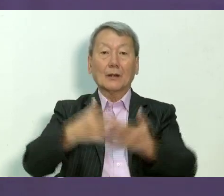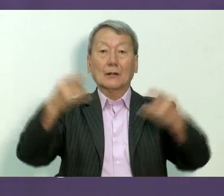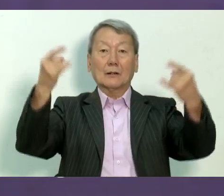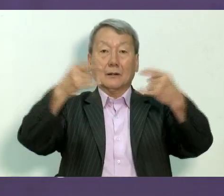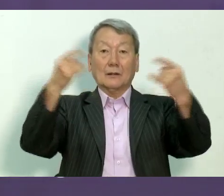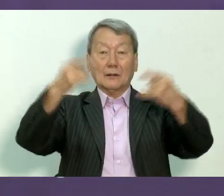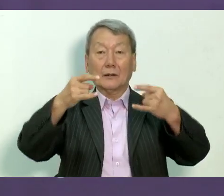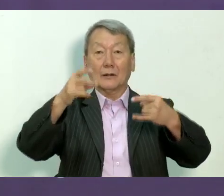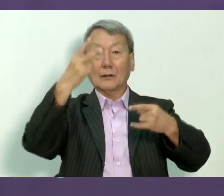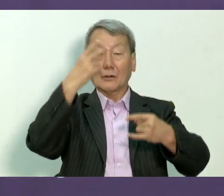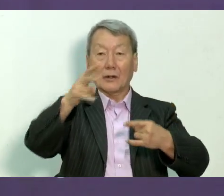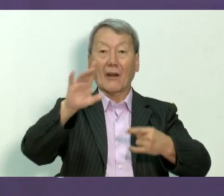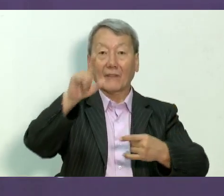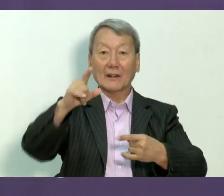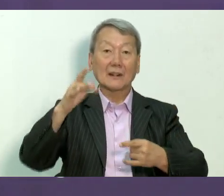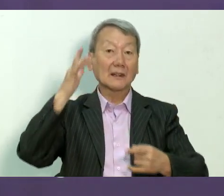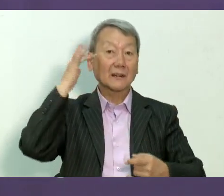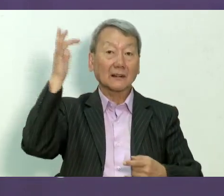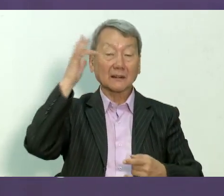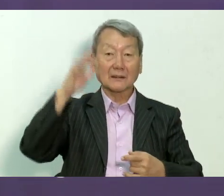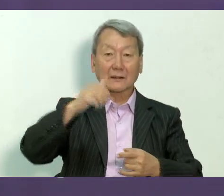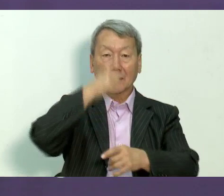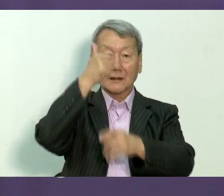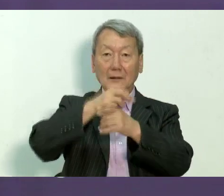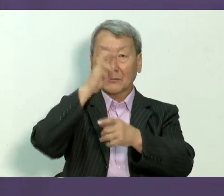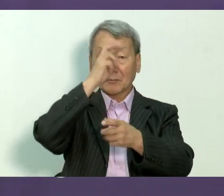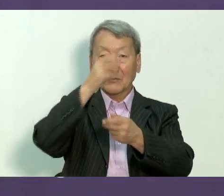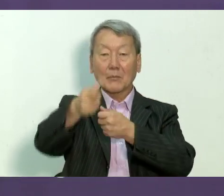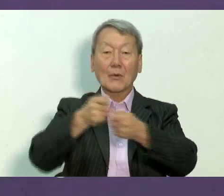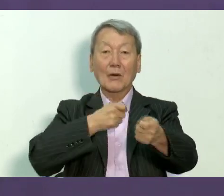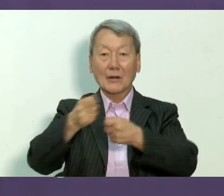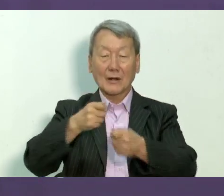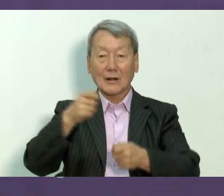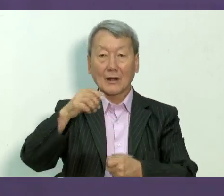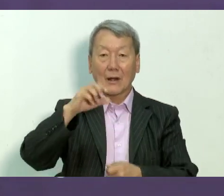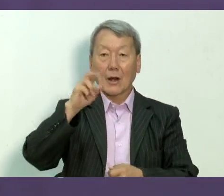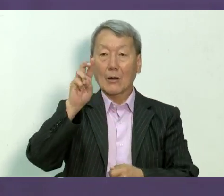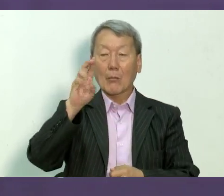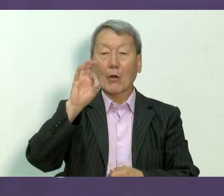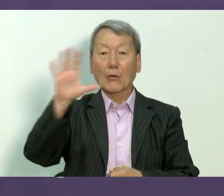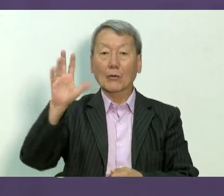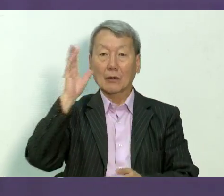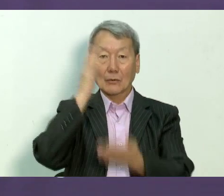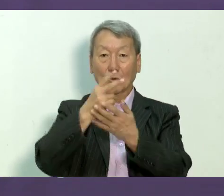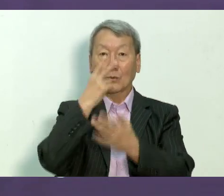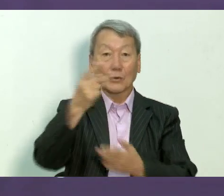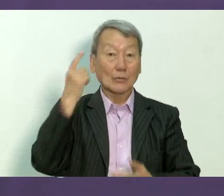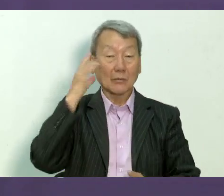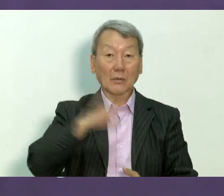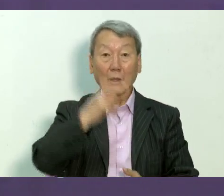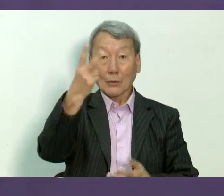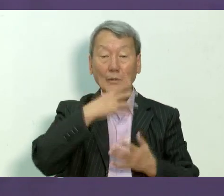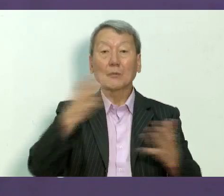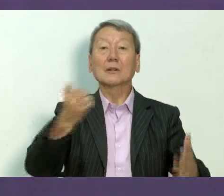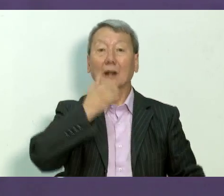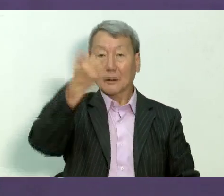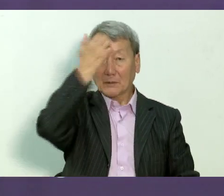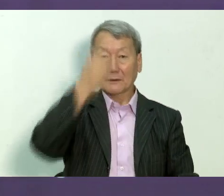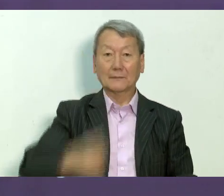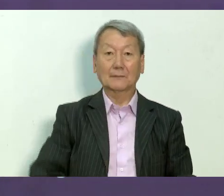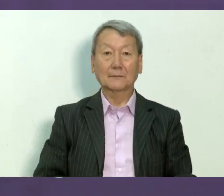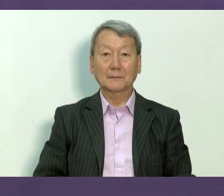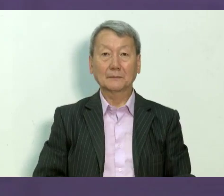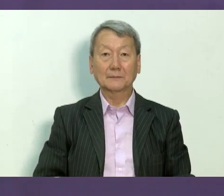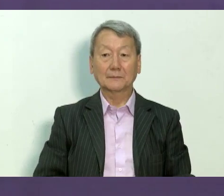радио угармандар, сиздер Кыргыз Республикасынын премьер-министри Боронов Батбек Айчичтин брифингин түзүүдөн көрдүңүздөр. Көңүл бурганыздарга чоң рахмат.